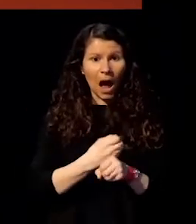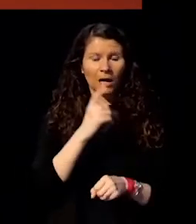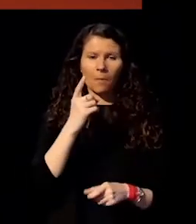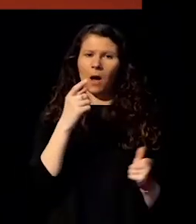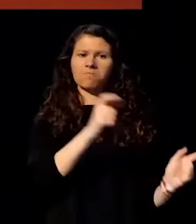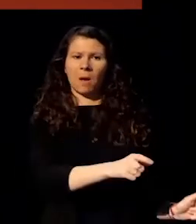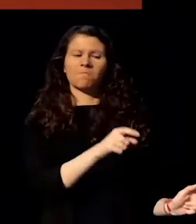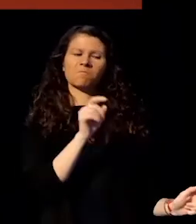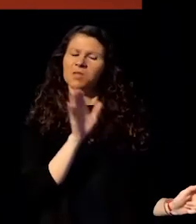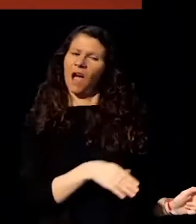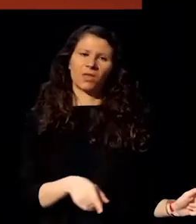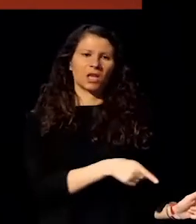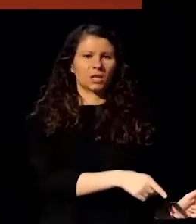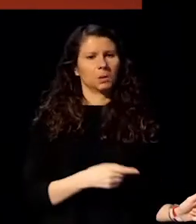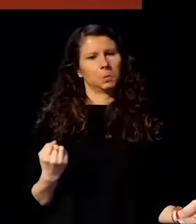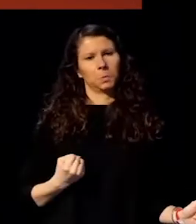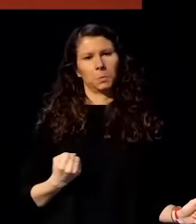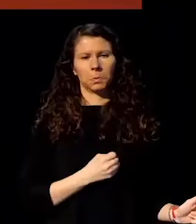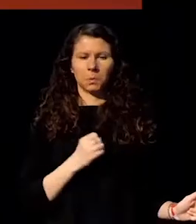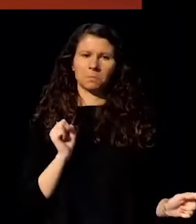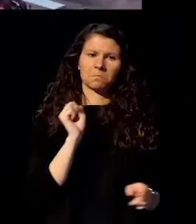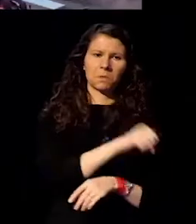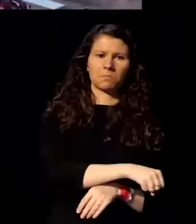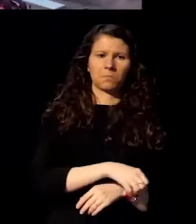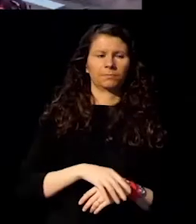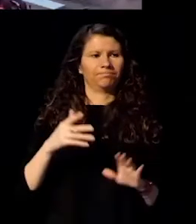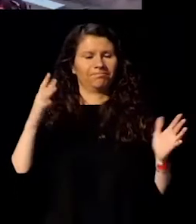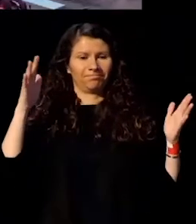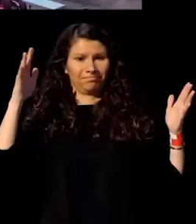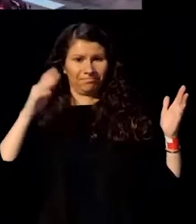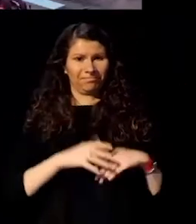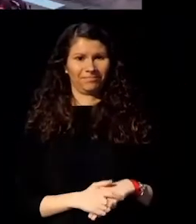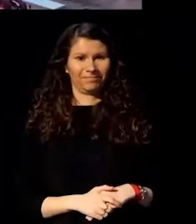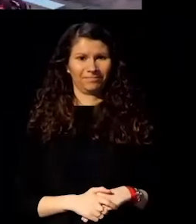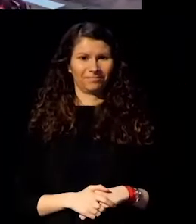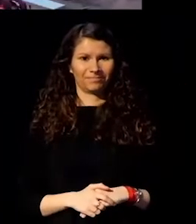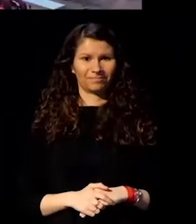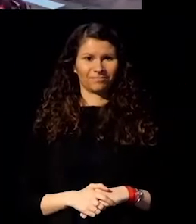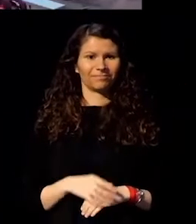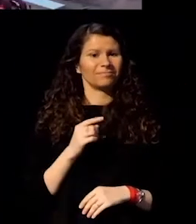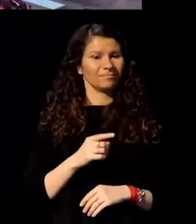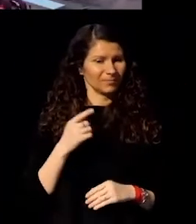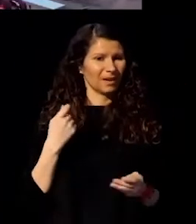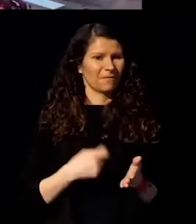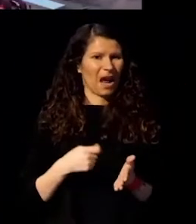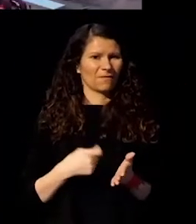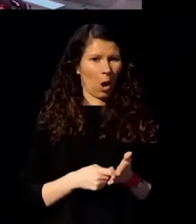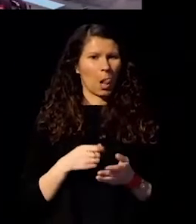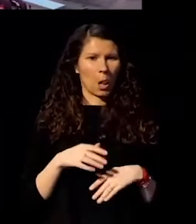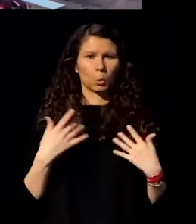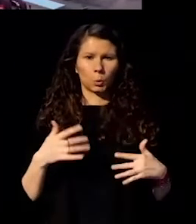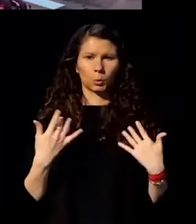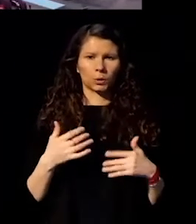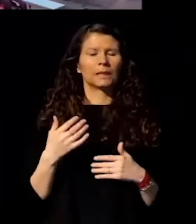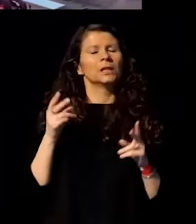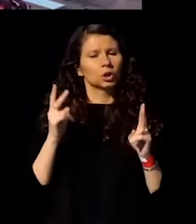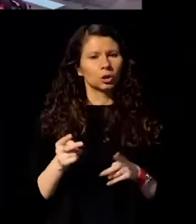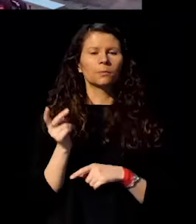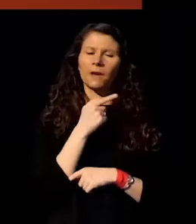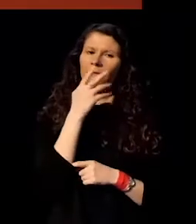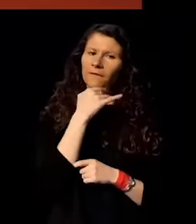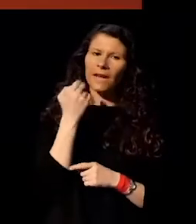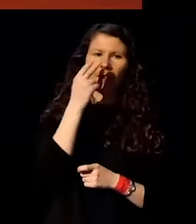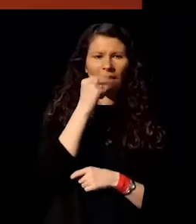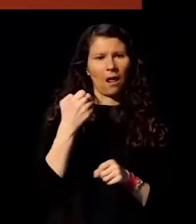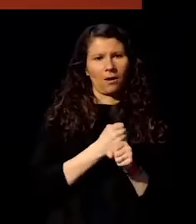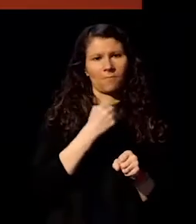Es war ein Wert. Es stimmt schon, wir haben eine Menge Lehrgeld bezahlt, wir